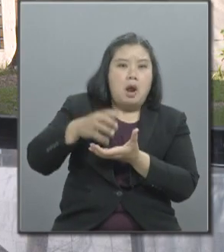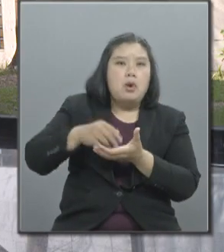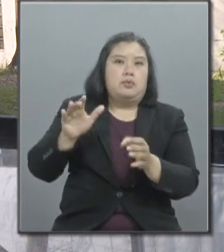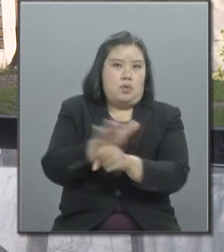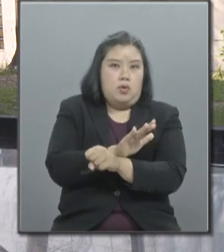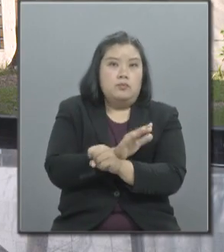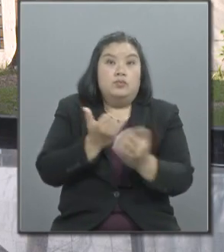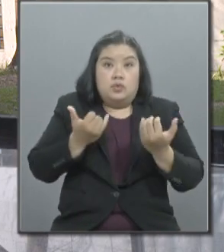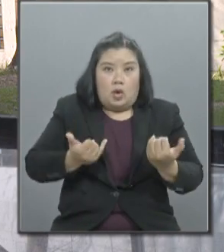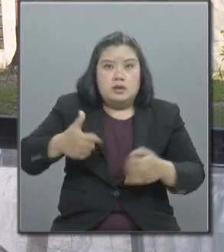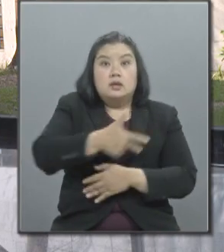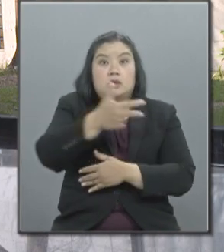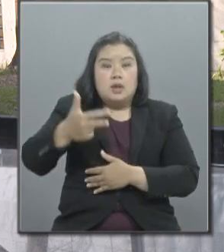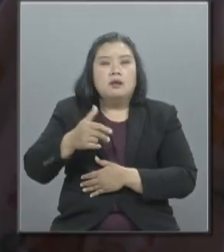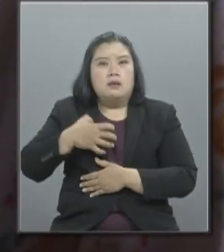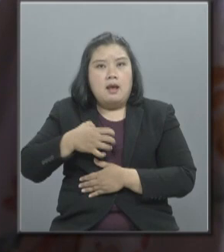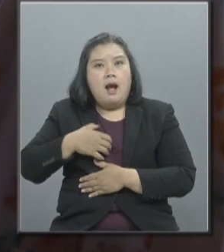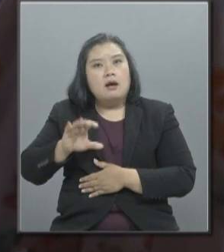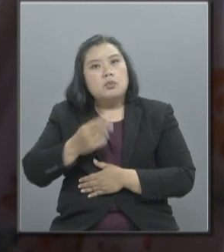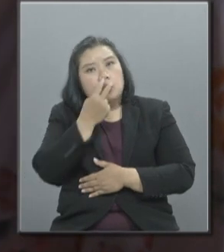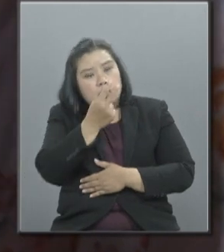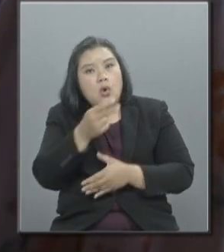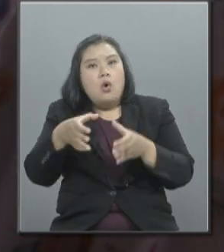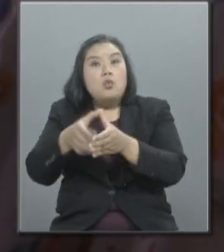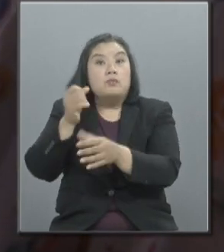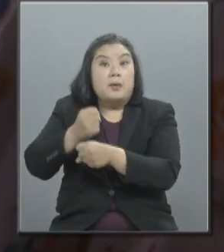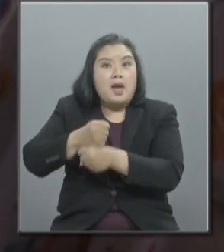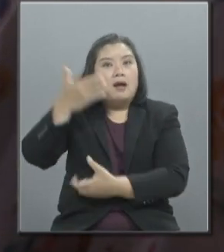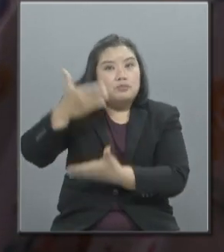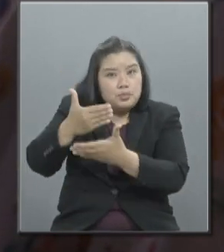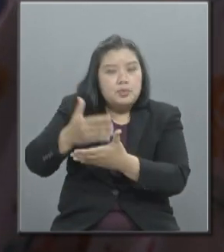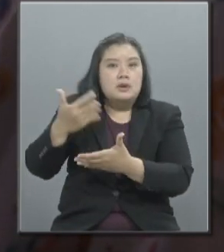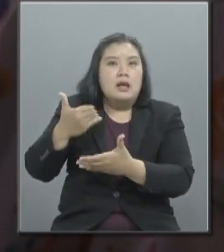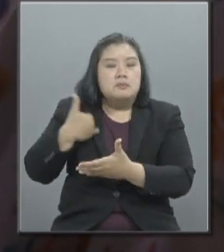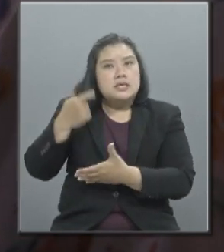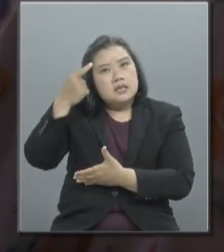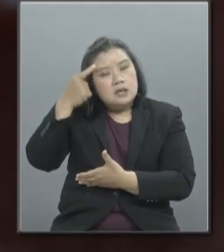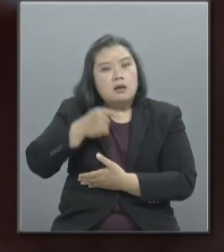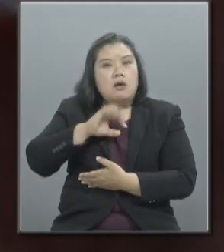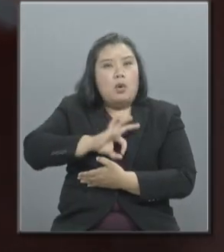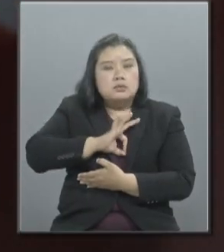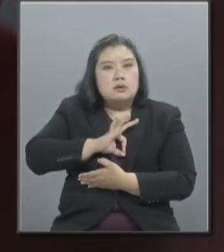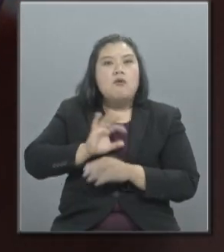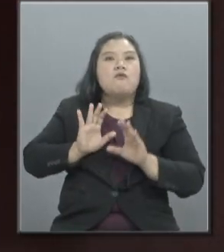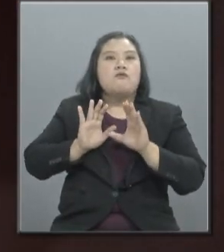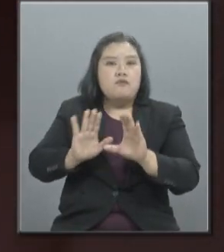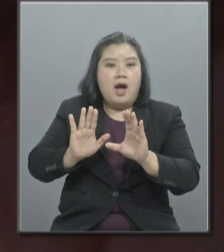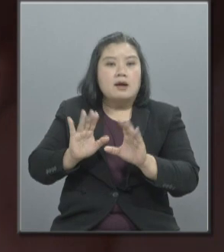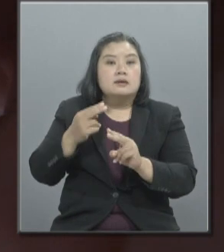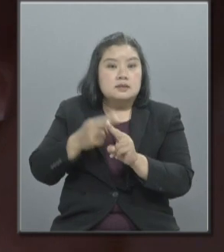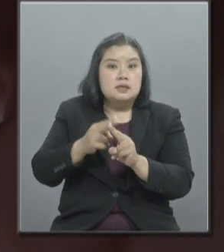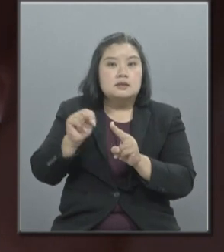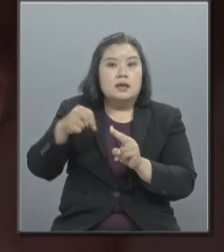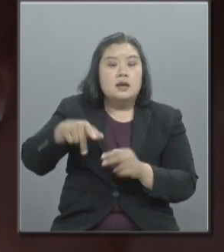ย PBS เลยจะพาคุณผู้ชมไปพูดคุยเบื้องหลังการทำงานพร้อมกับส่งต่อความคิดเห็นของคุณผู้ชมให้กับคุณณัฐพ